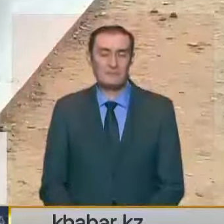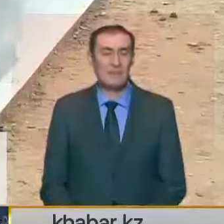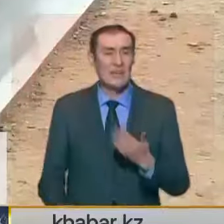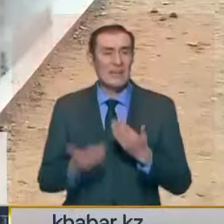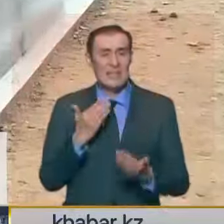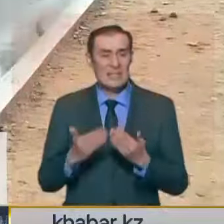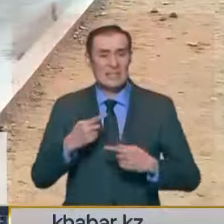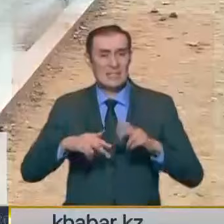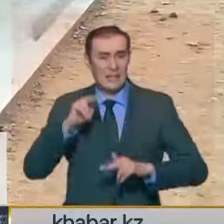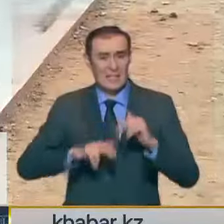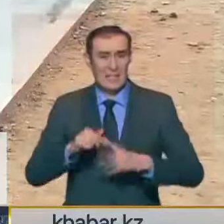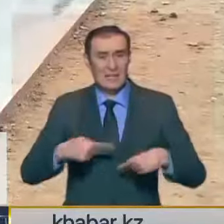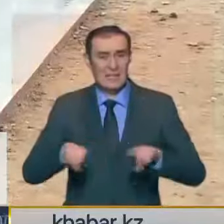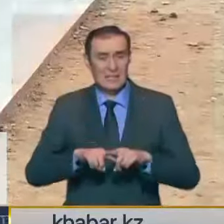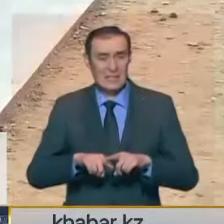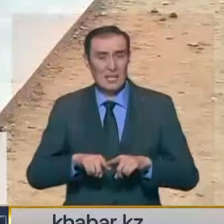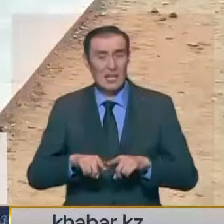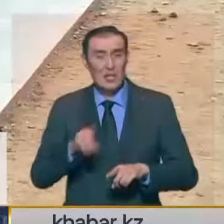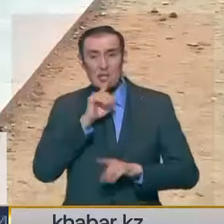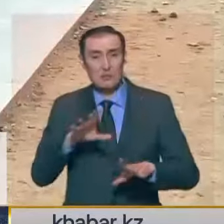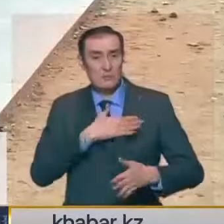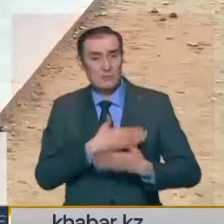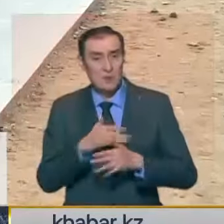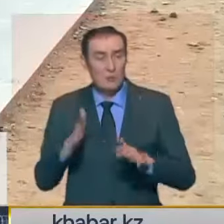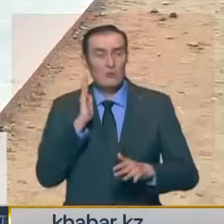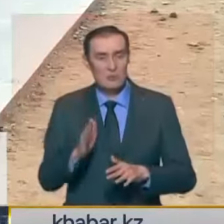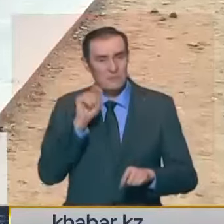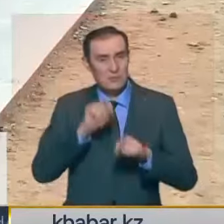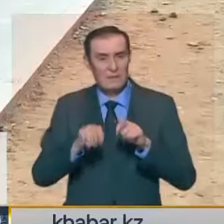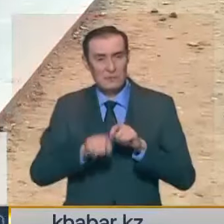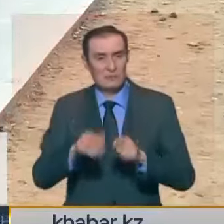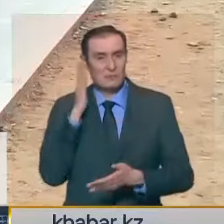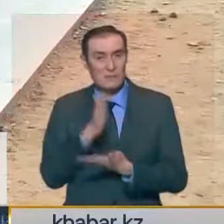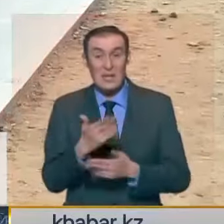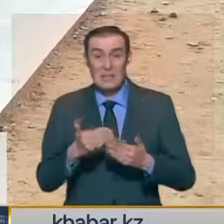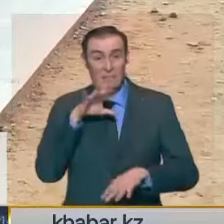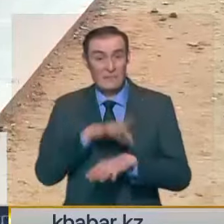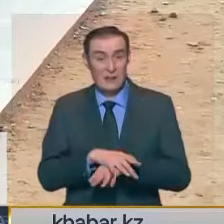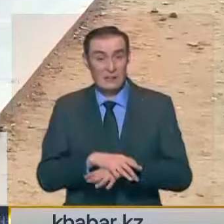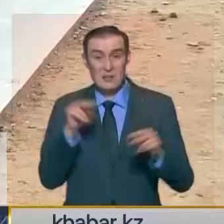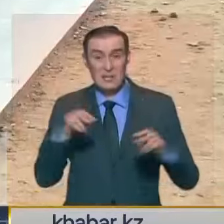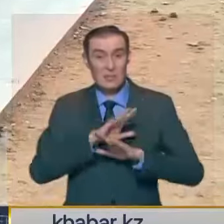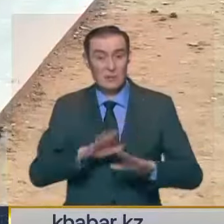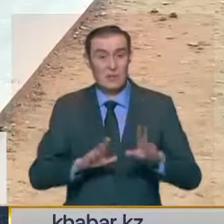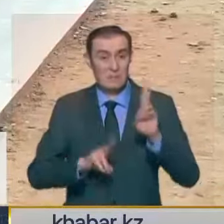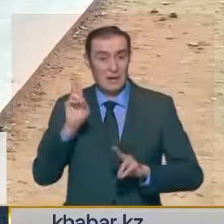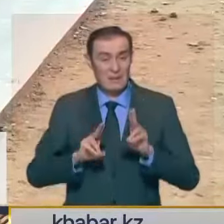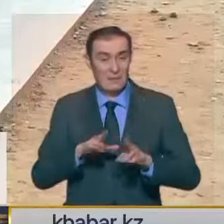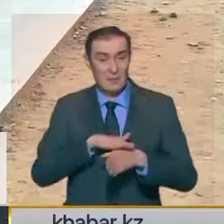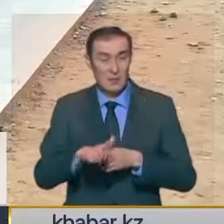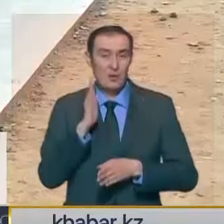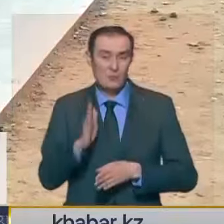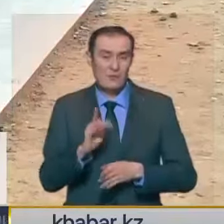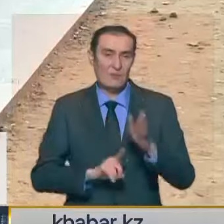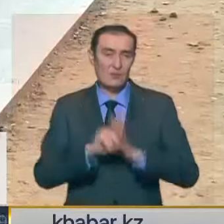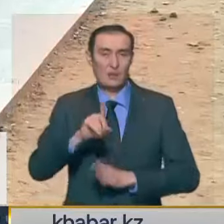если подрядная организация не примет необходимых мер мы инии проверку если подтвердится факт несоблюдения необходимых норм будет